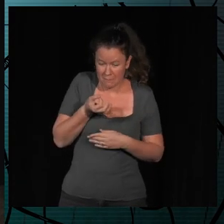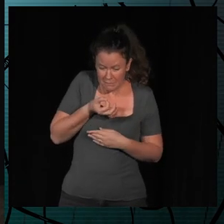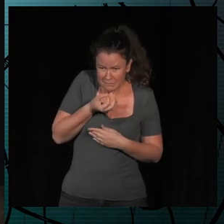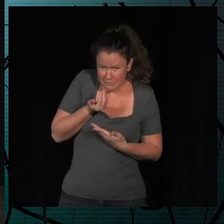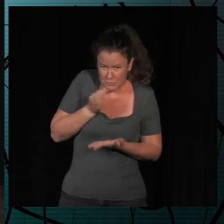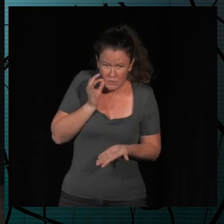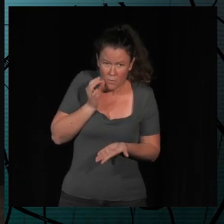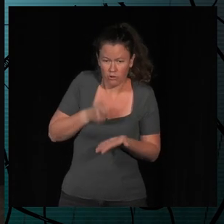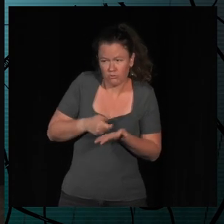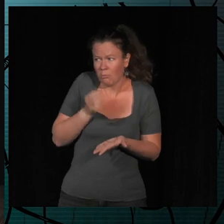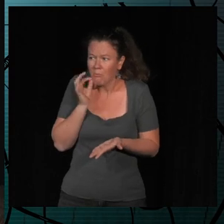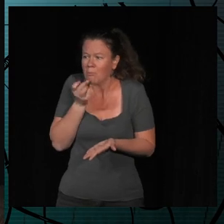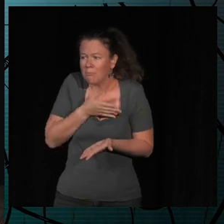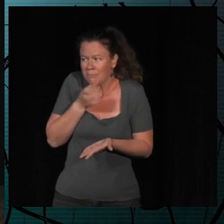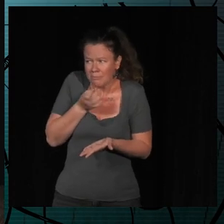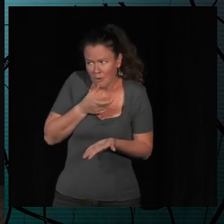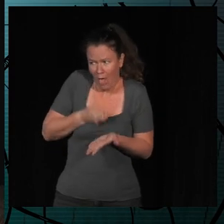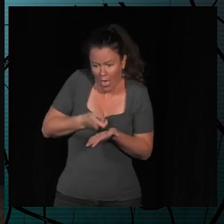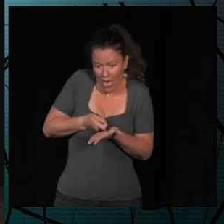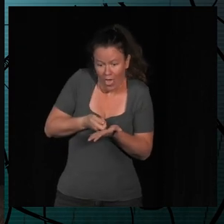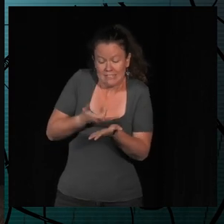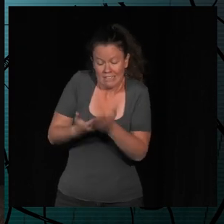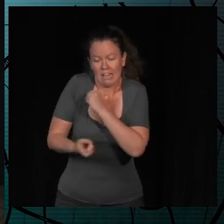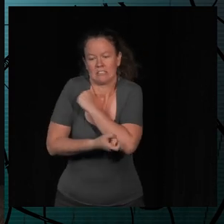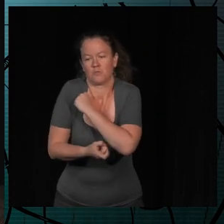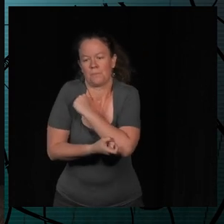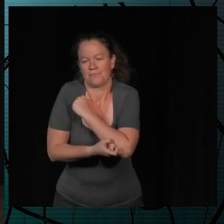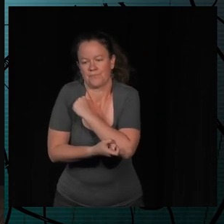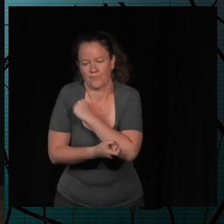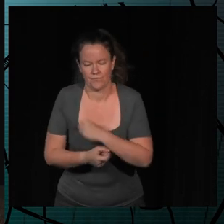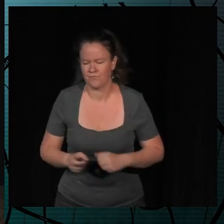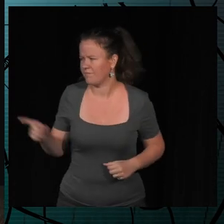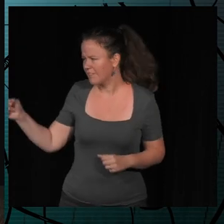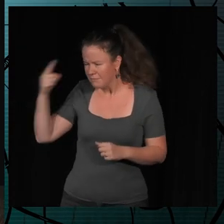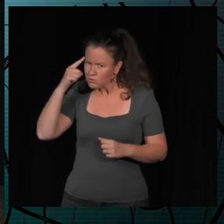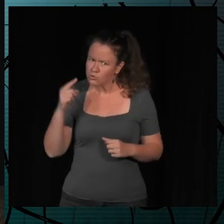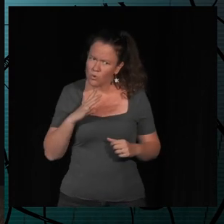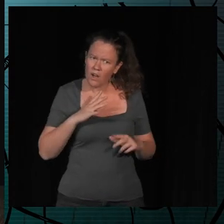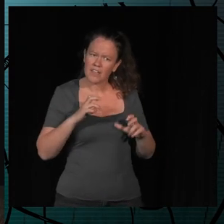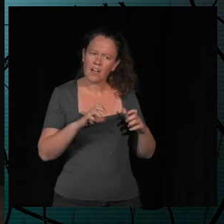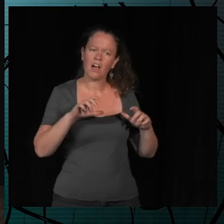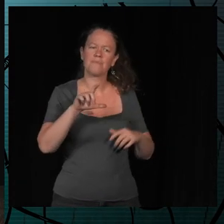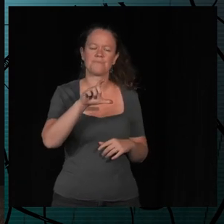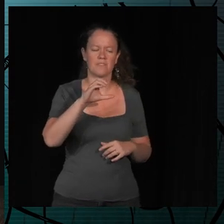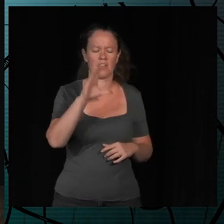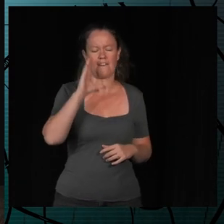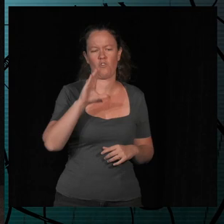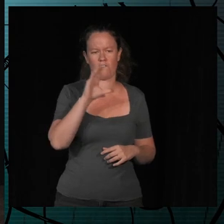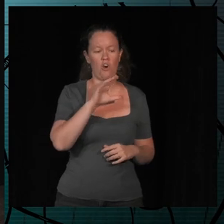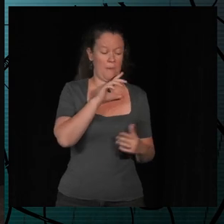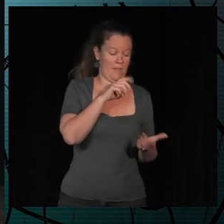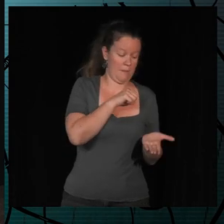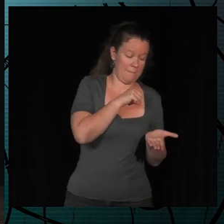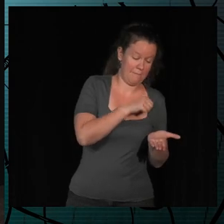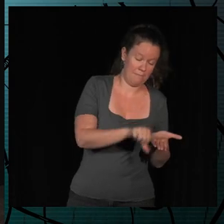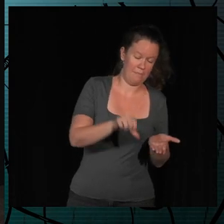est problématique il me semblait que ça avait été interdit tout ce qui permettait de progresser dans le jeu dans les lot box parce que ça ça quand même